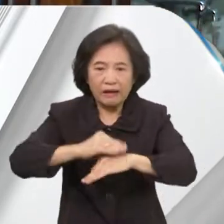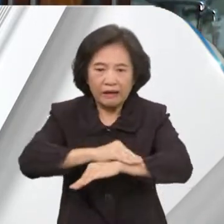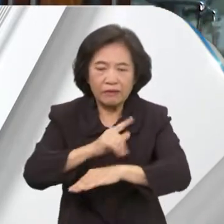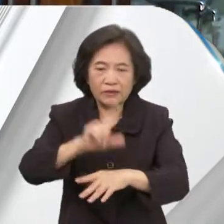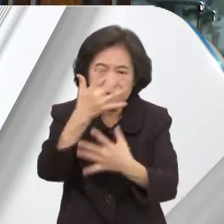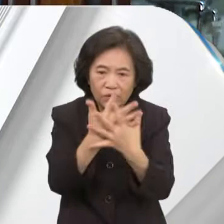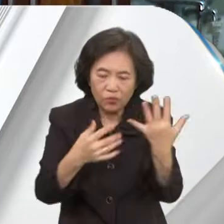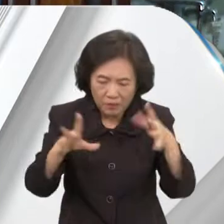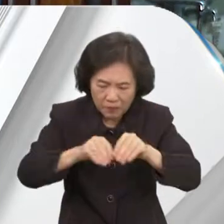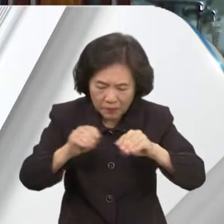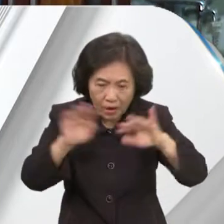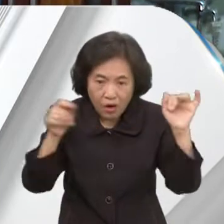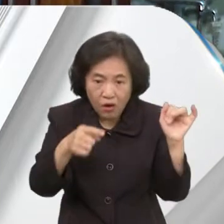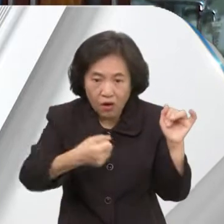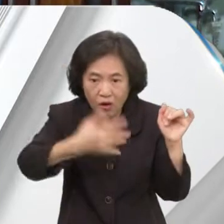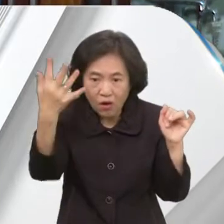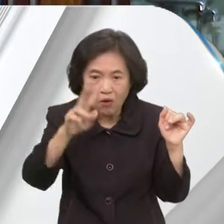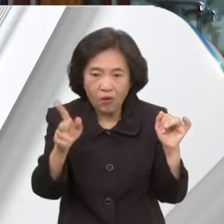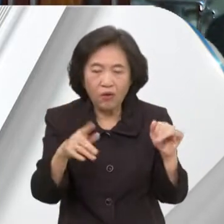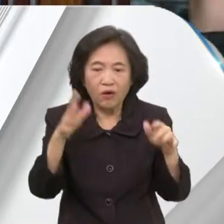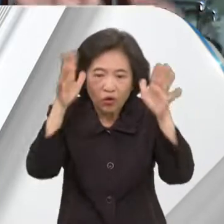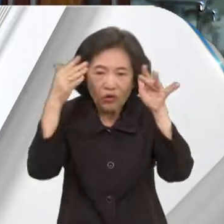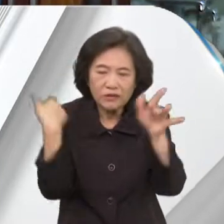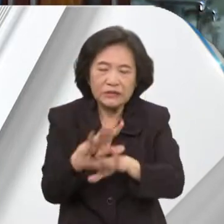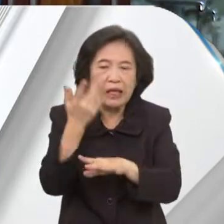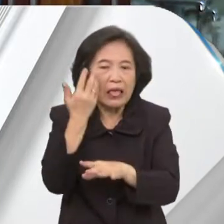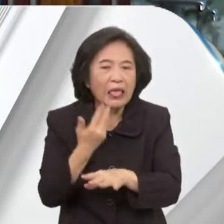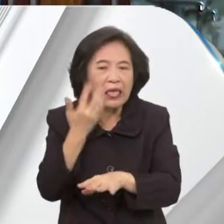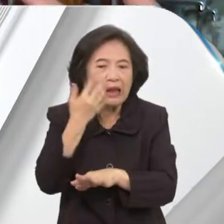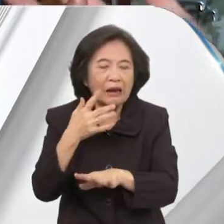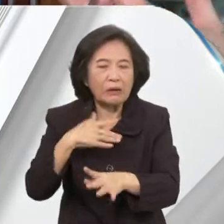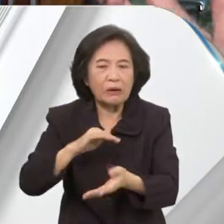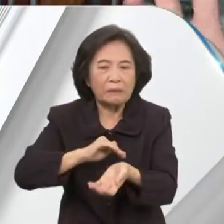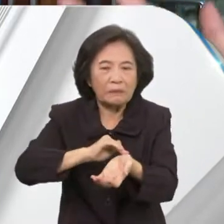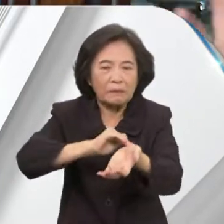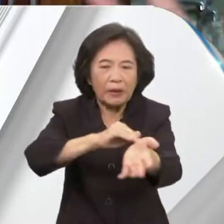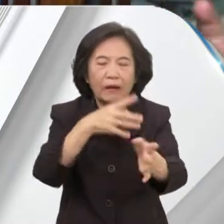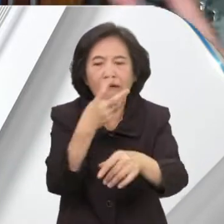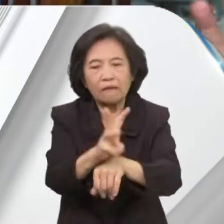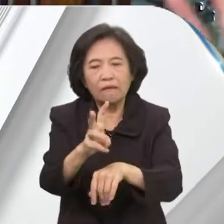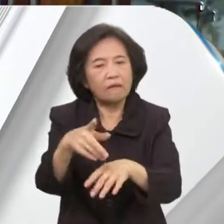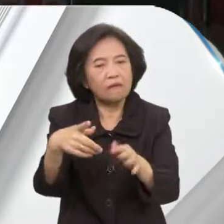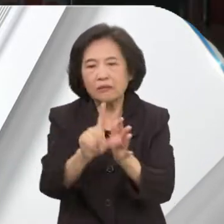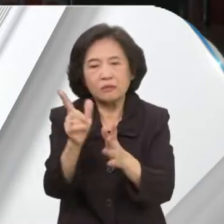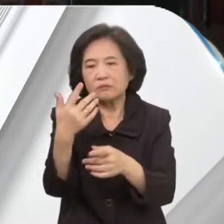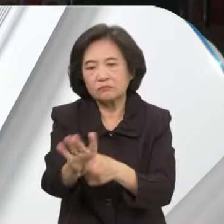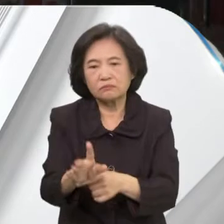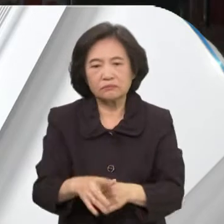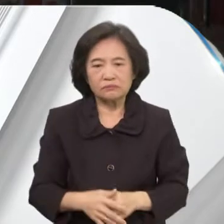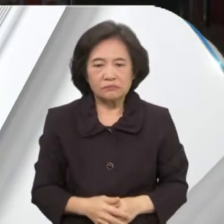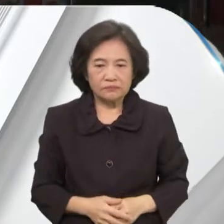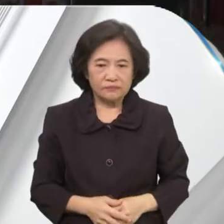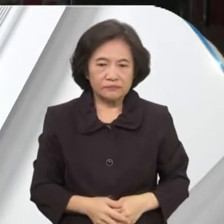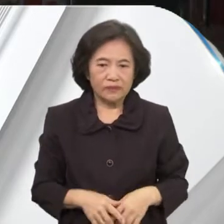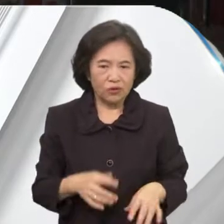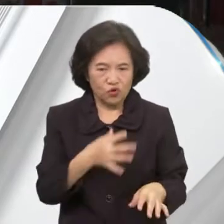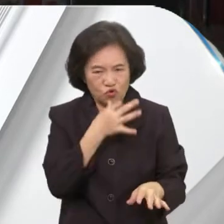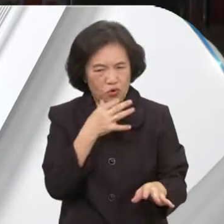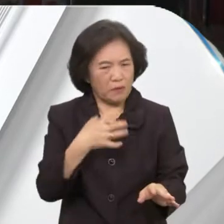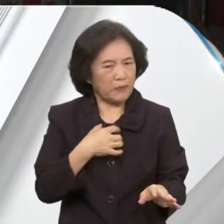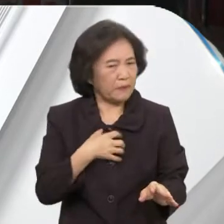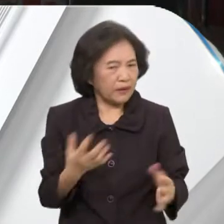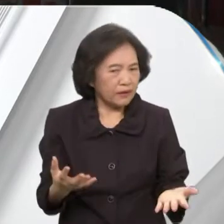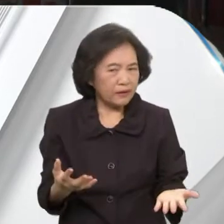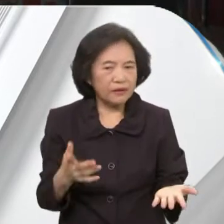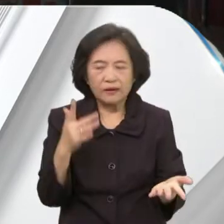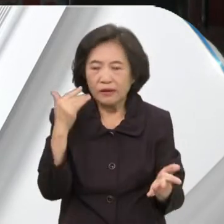资讯，我的狗已经在开始在流口水，就送医院去，大概半个小时，已经来不及急救了。 就觉得很危险啊！